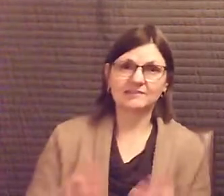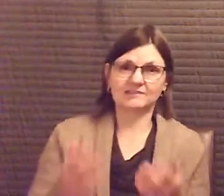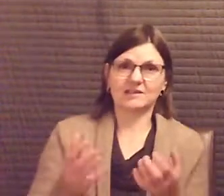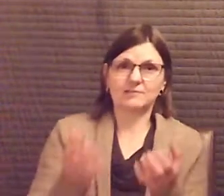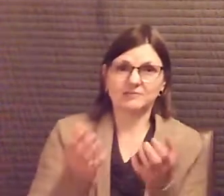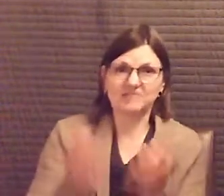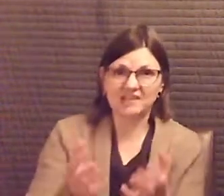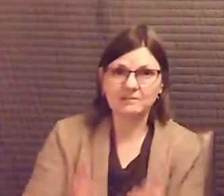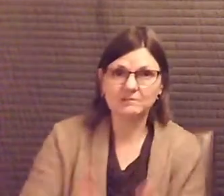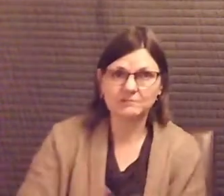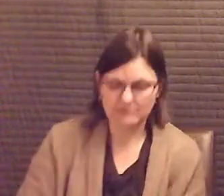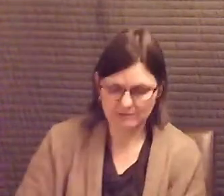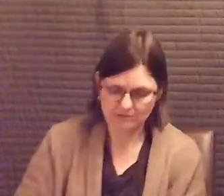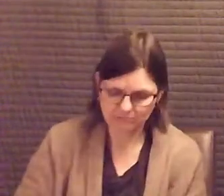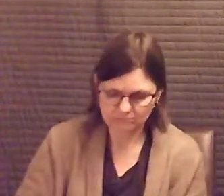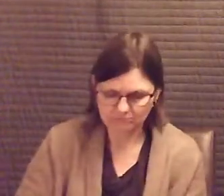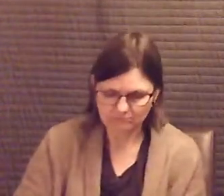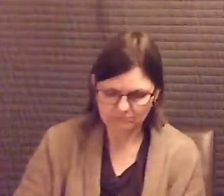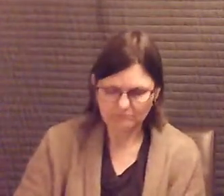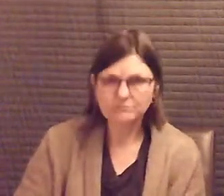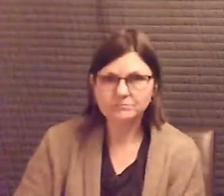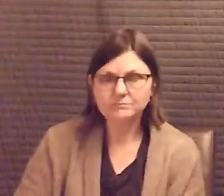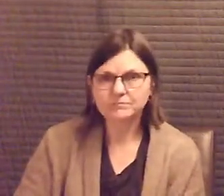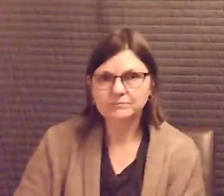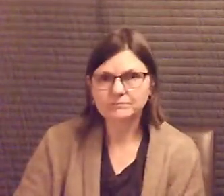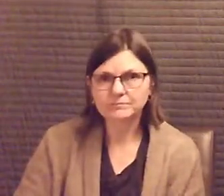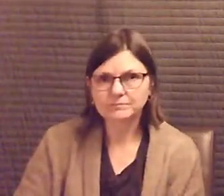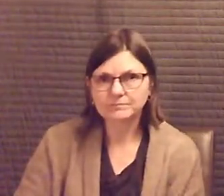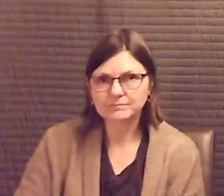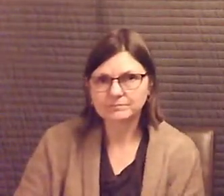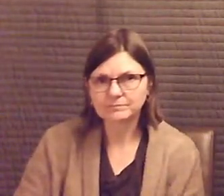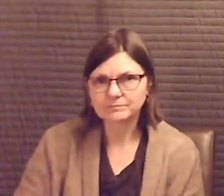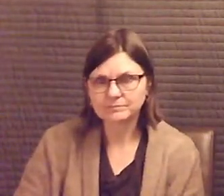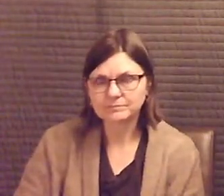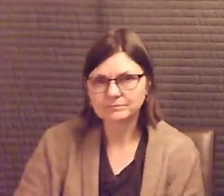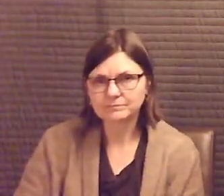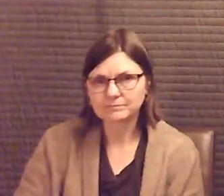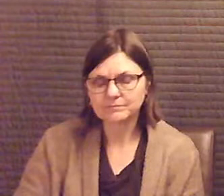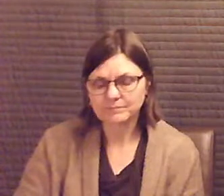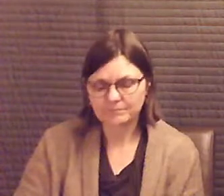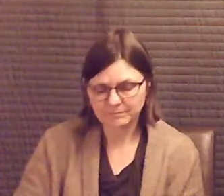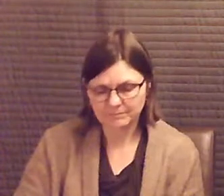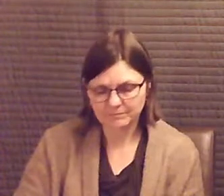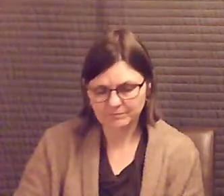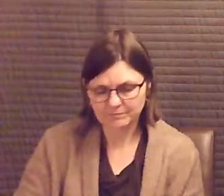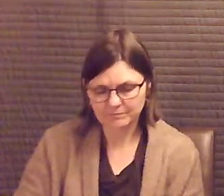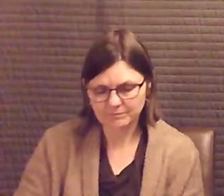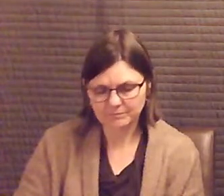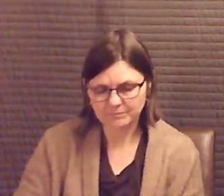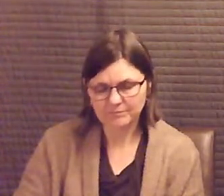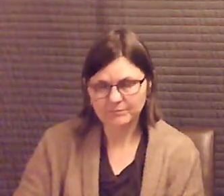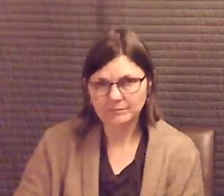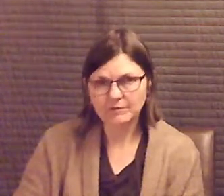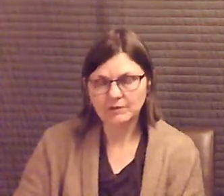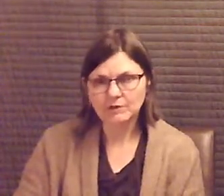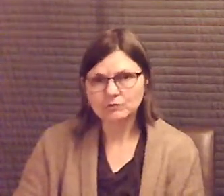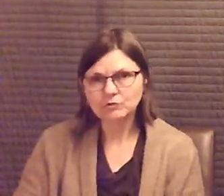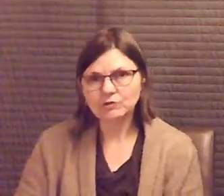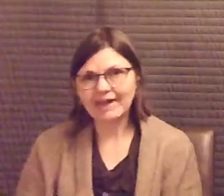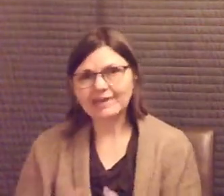terdege zichzelf verzetten by jack die dozen god zijn stoel